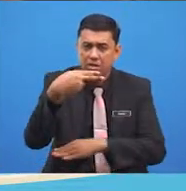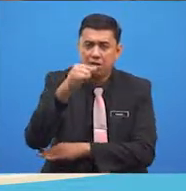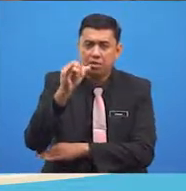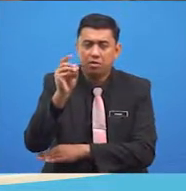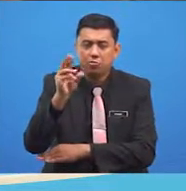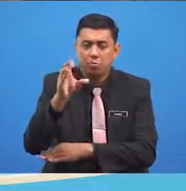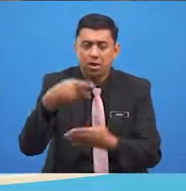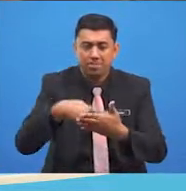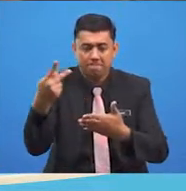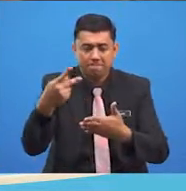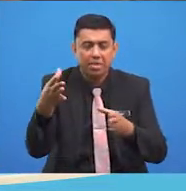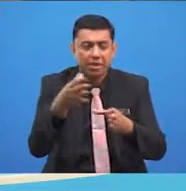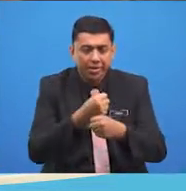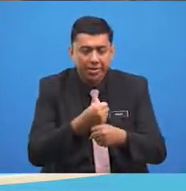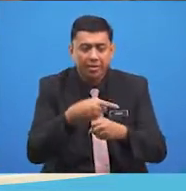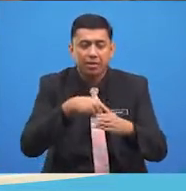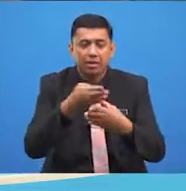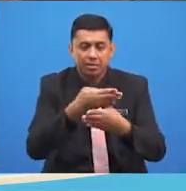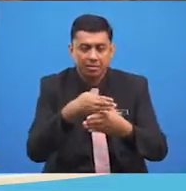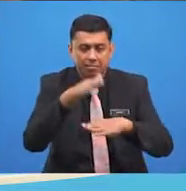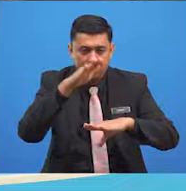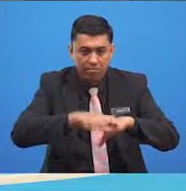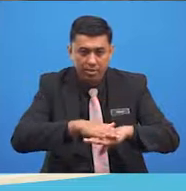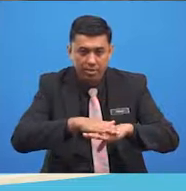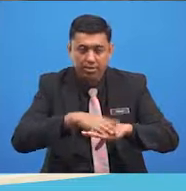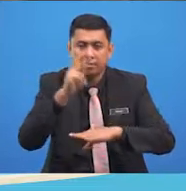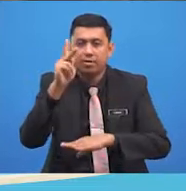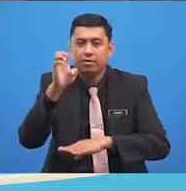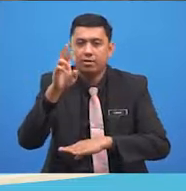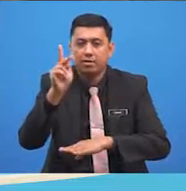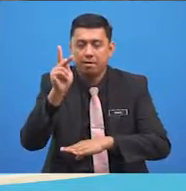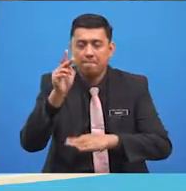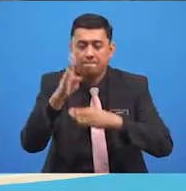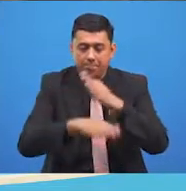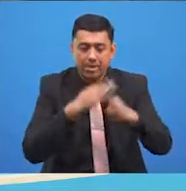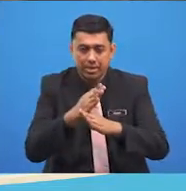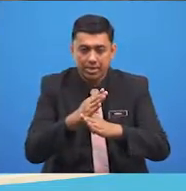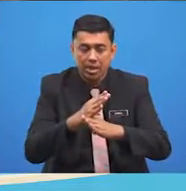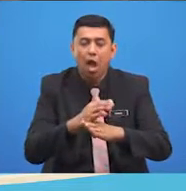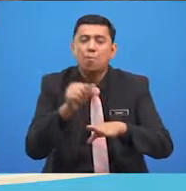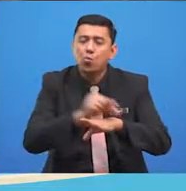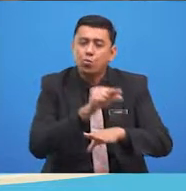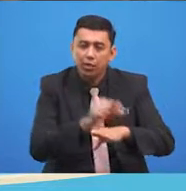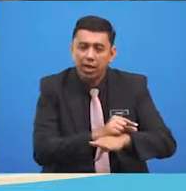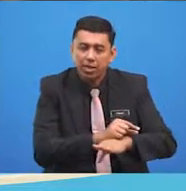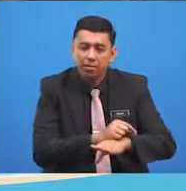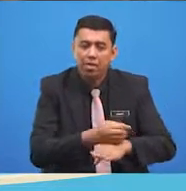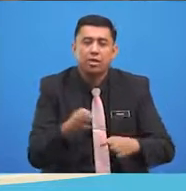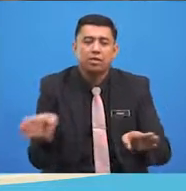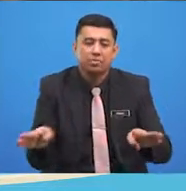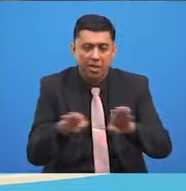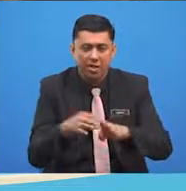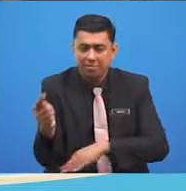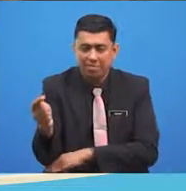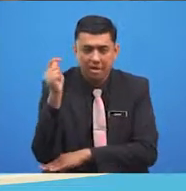dan biasanya didapati di bahagian atas kerak bumi. Kegunaan utama petroleum ialah sebagai sumber